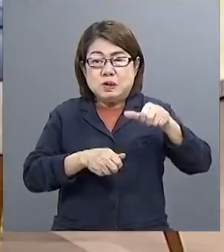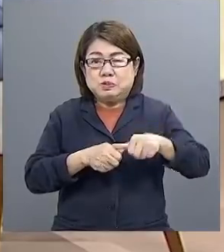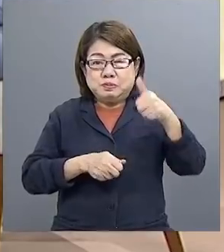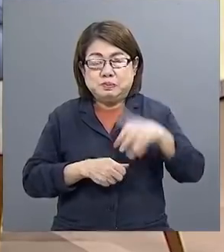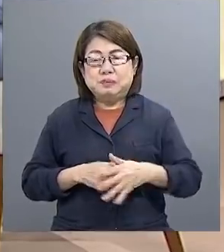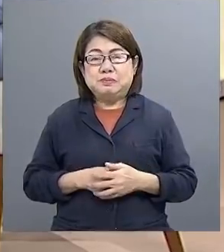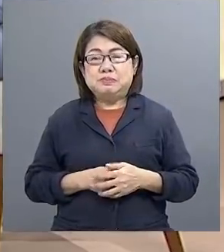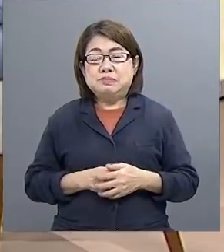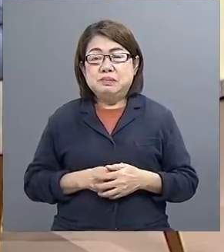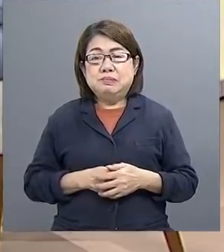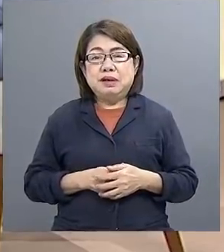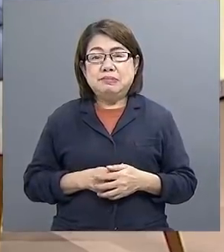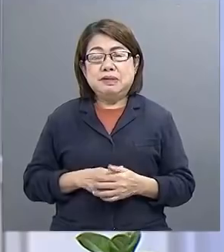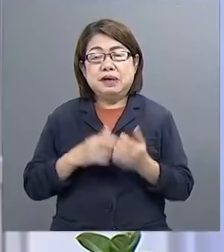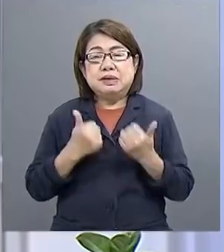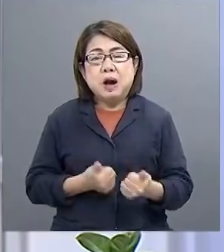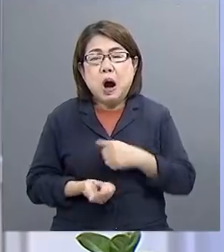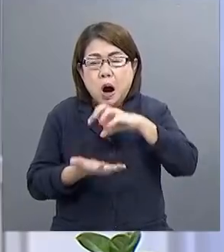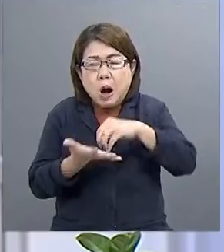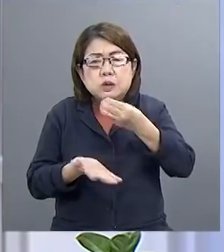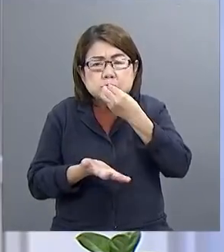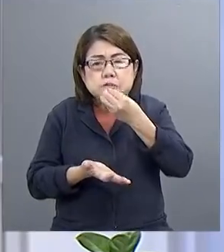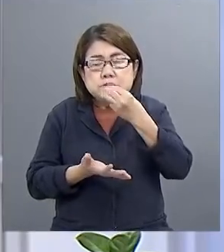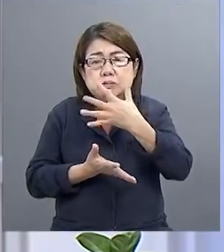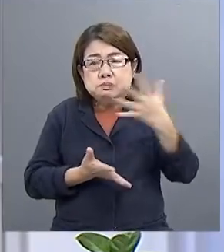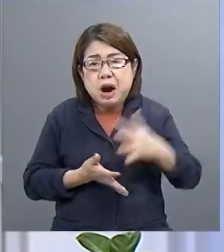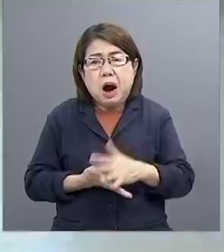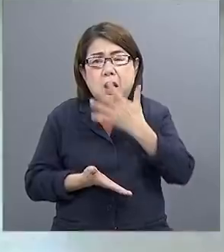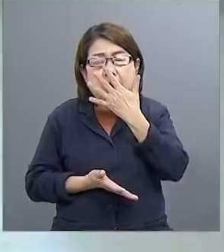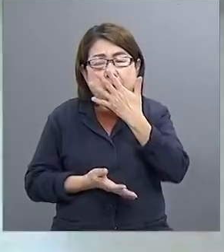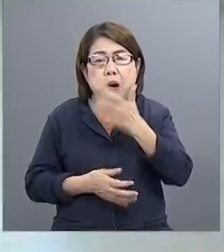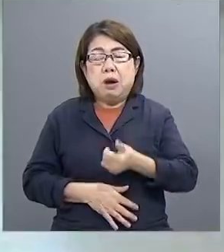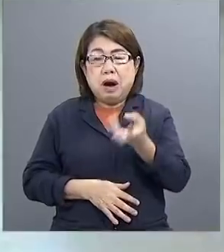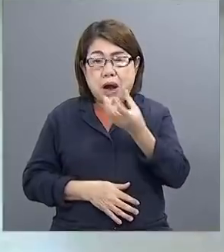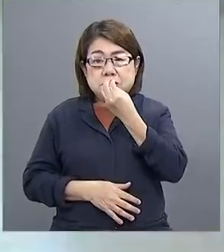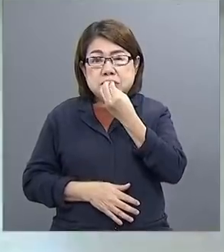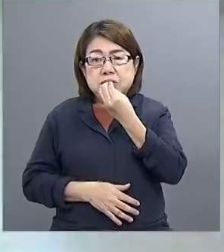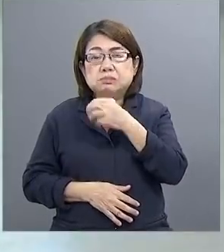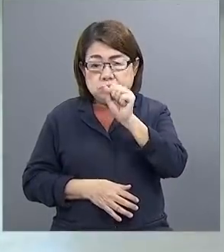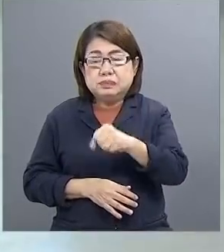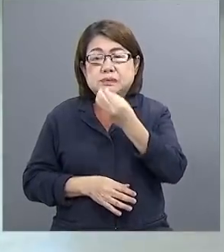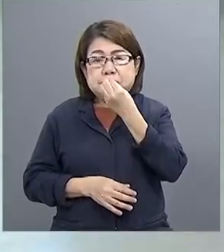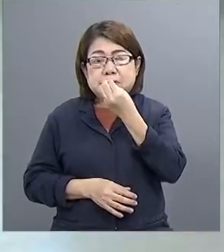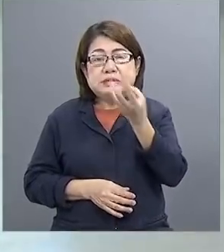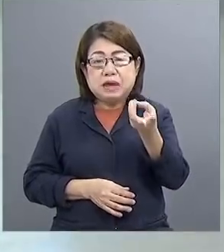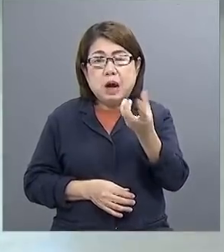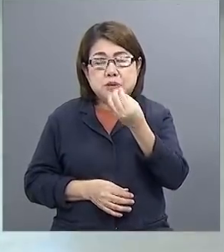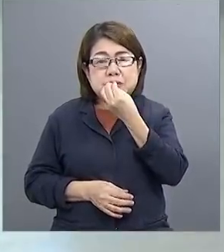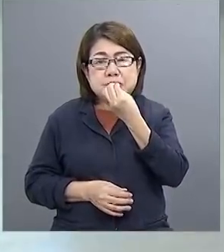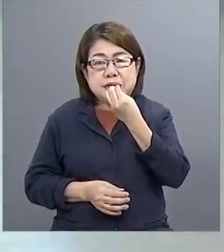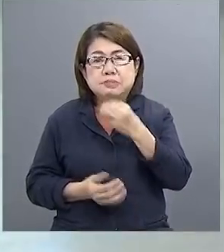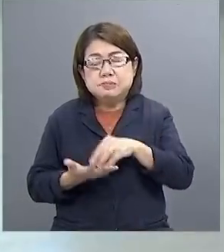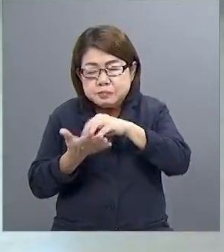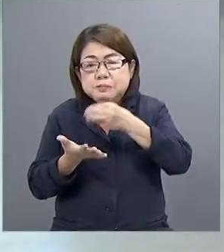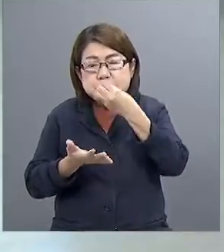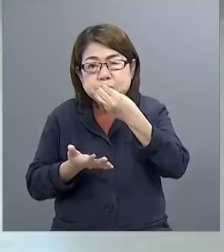หยุดเลยนะครับแต่ถือนายสถานีนะคือมันโอ๋กินข้าวไหมที่เป็นเป็นให้กินข้าวดีกว่าได้คุยกับลูกเยอะอ้าวนะแต่ว่า